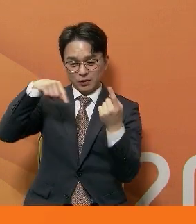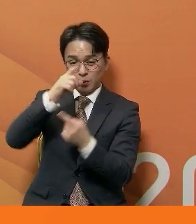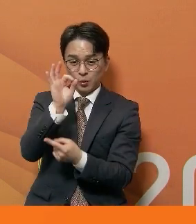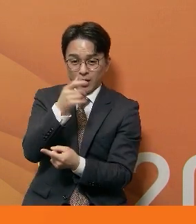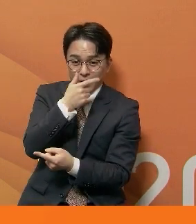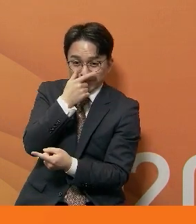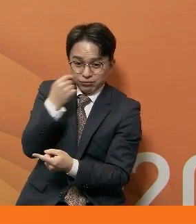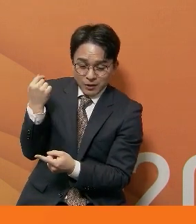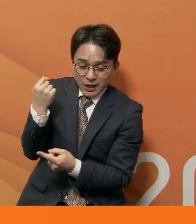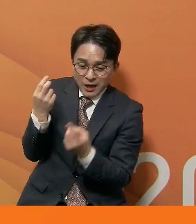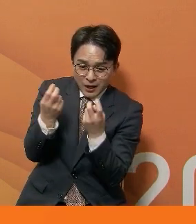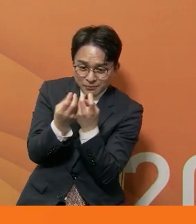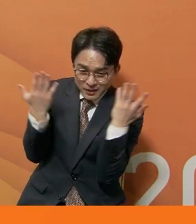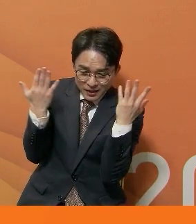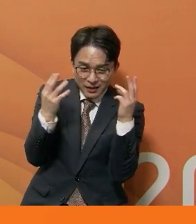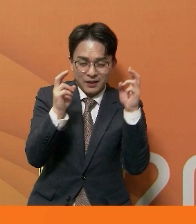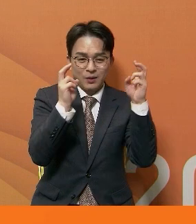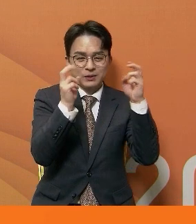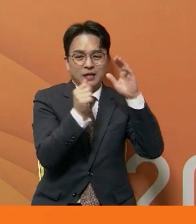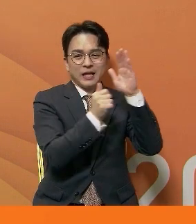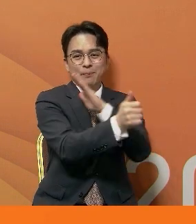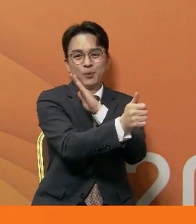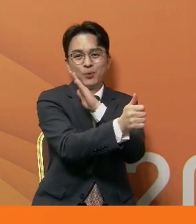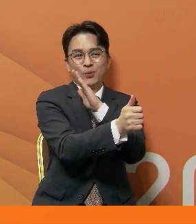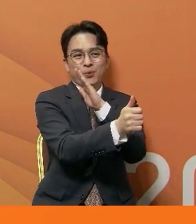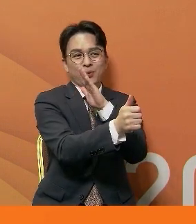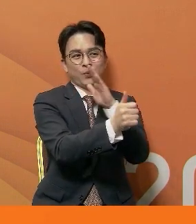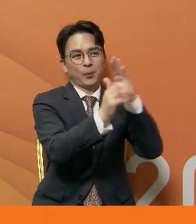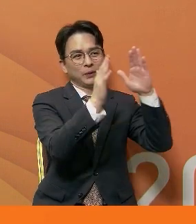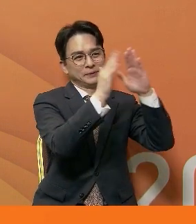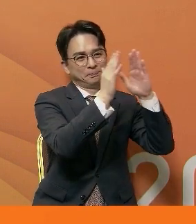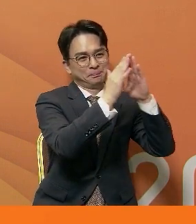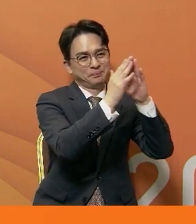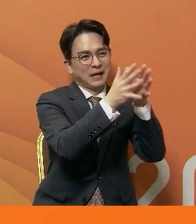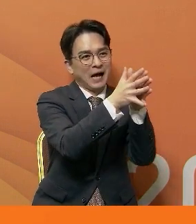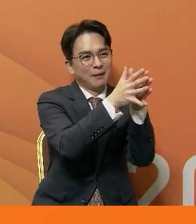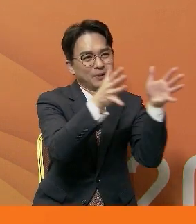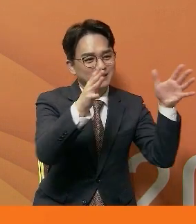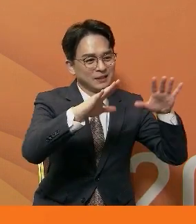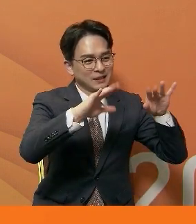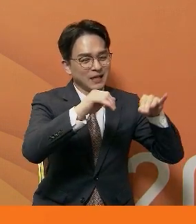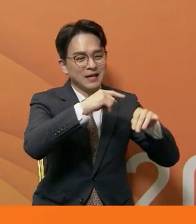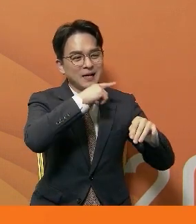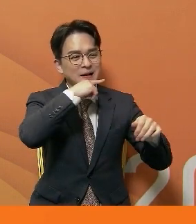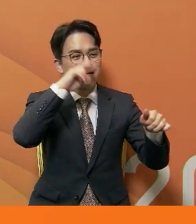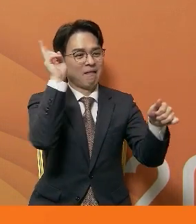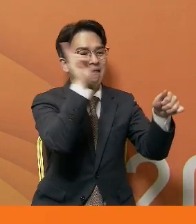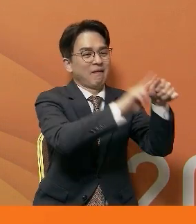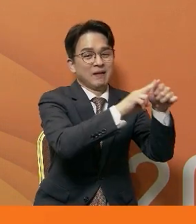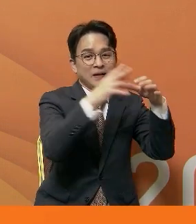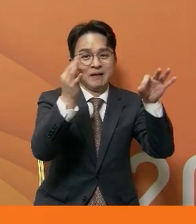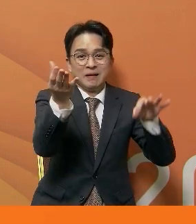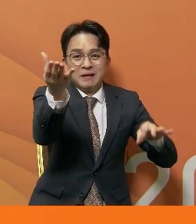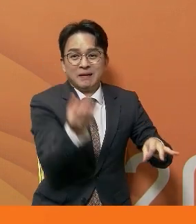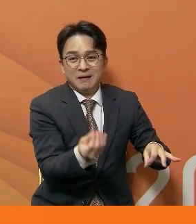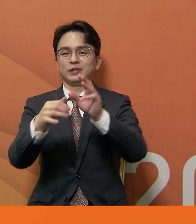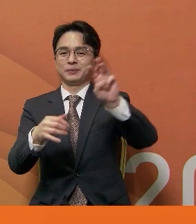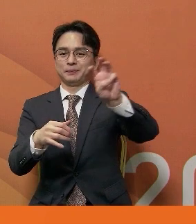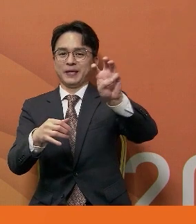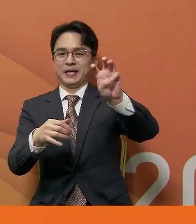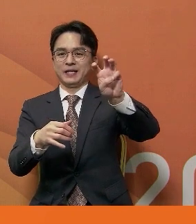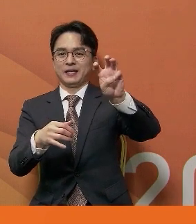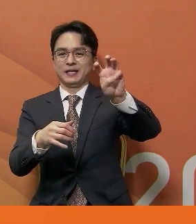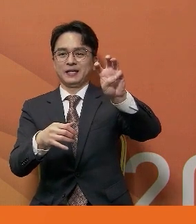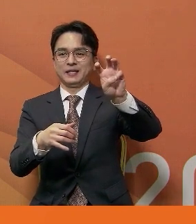대표이사님의 자금을 회사로 땡겨 오면서 회계처리를 거치지 않고 회사에 입금하는 돈을 이제 가수금이라고